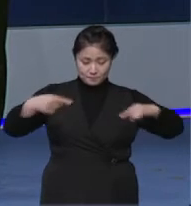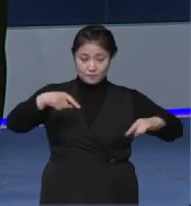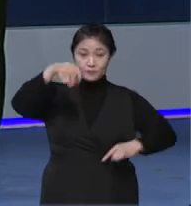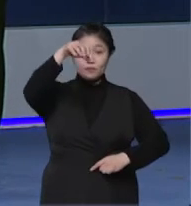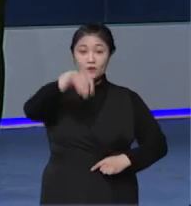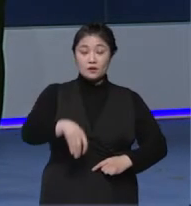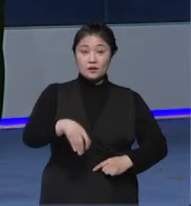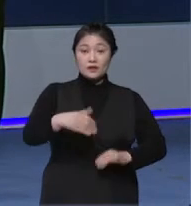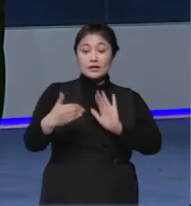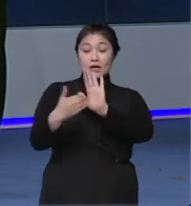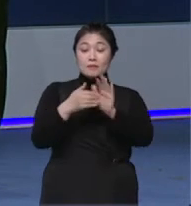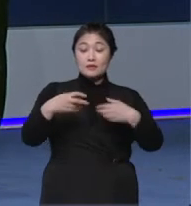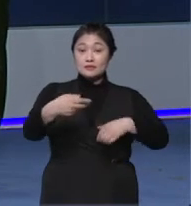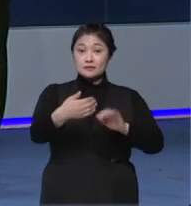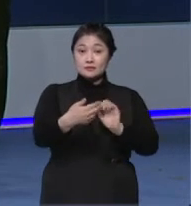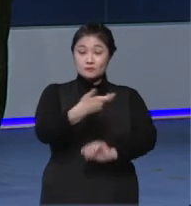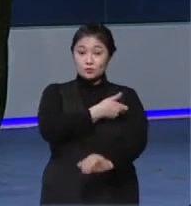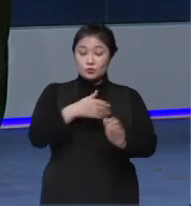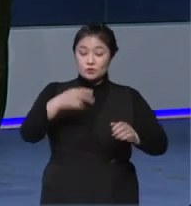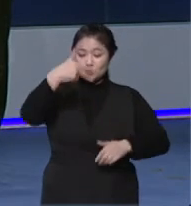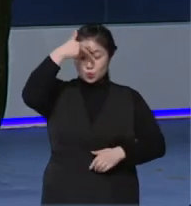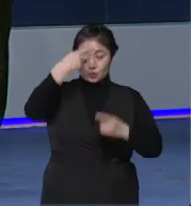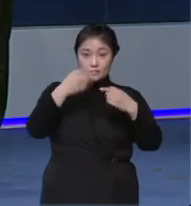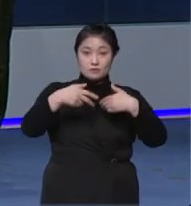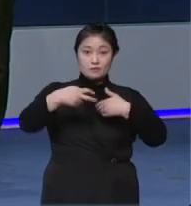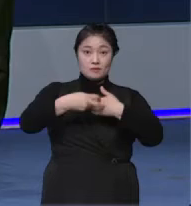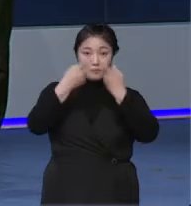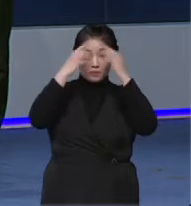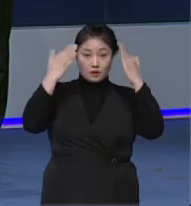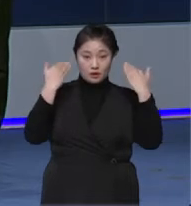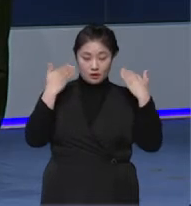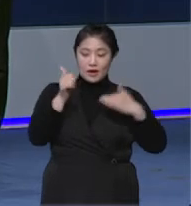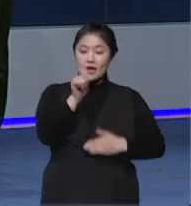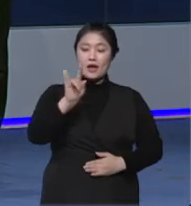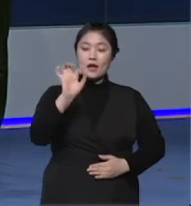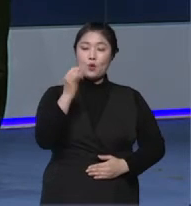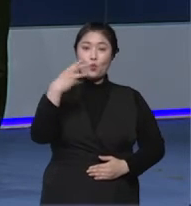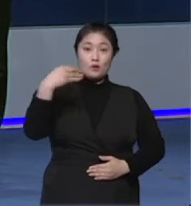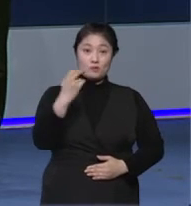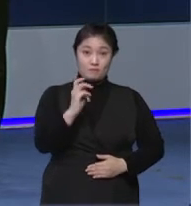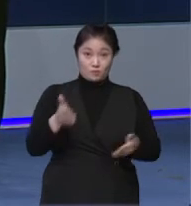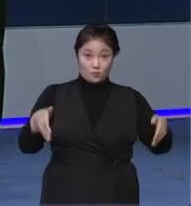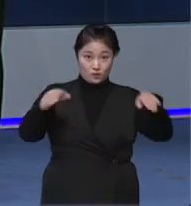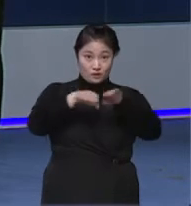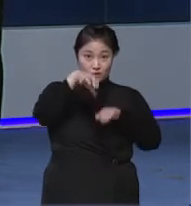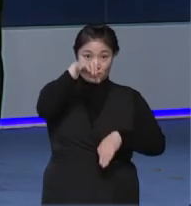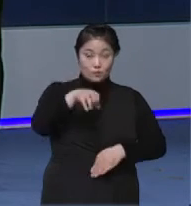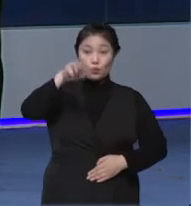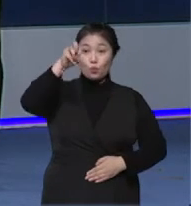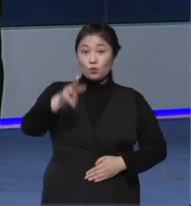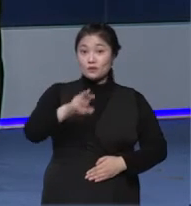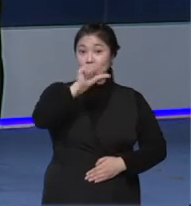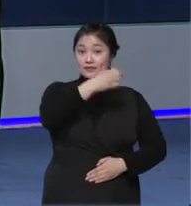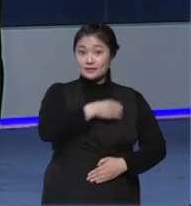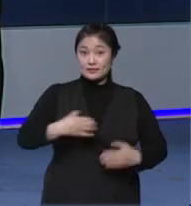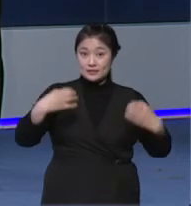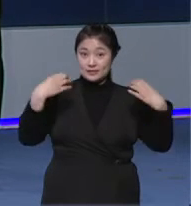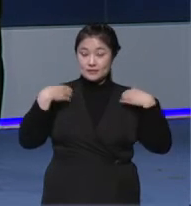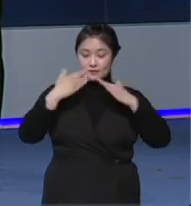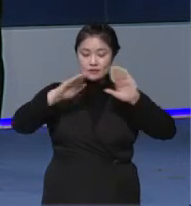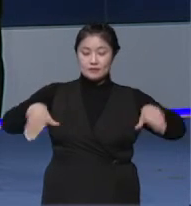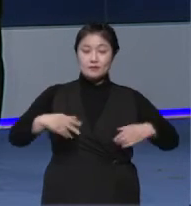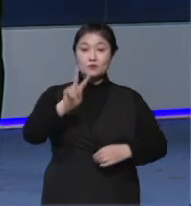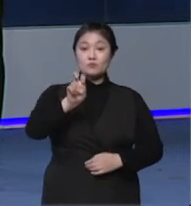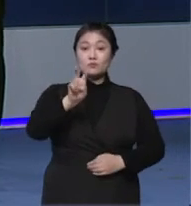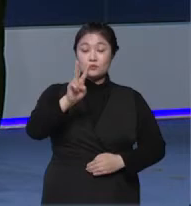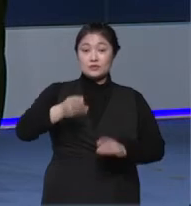맡을 예방접종 센터 는 져 선대 병원 잊어선 대회에 얼음과 4 설치합니다 또 광주 5개 자치구 전남